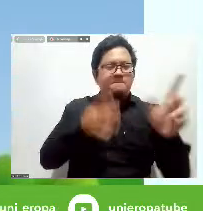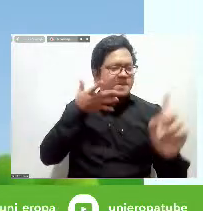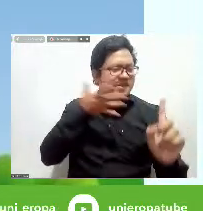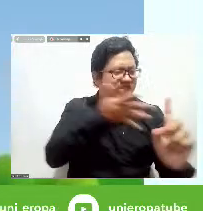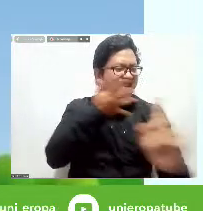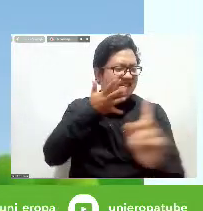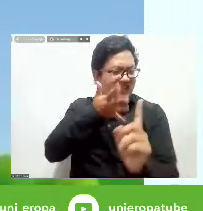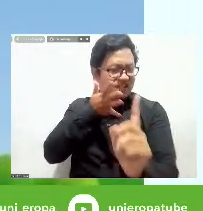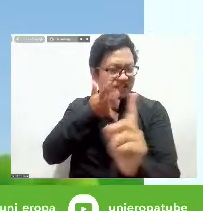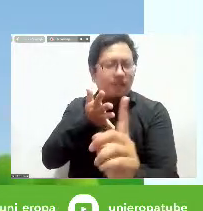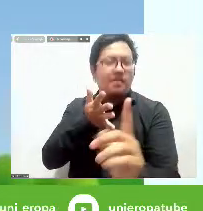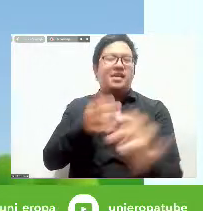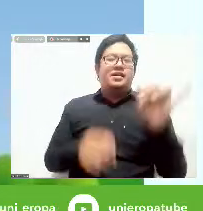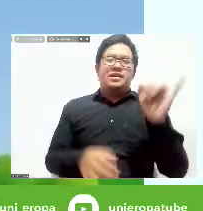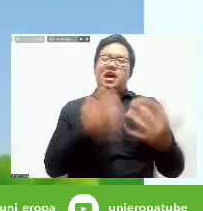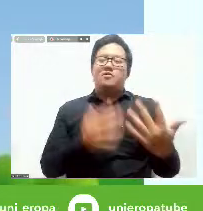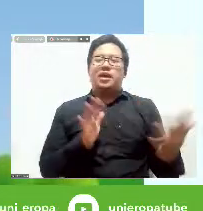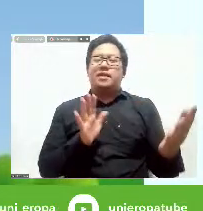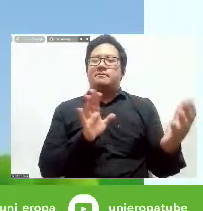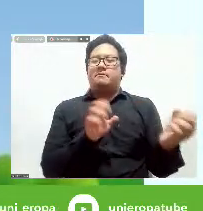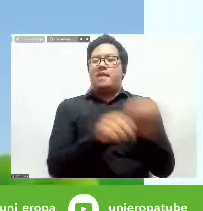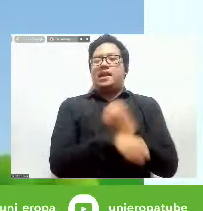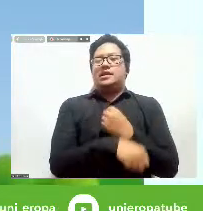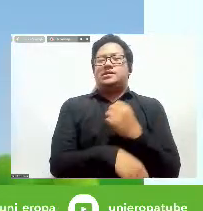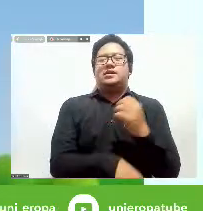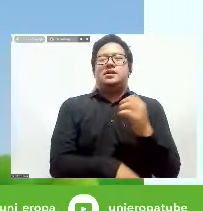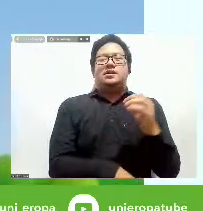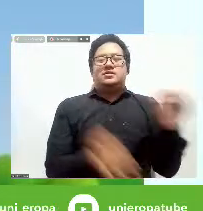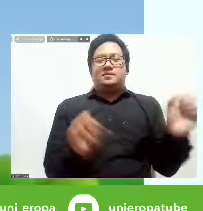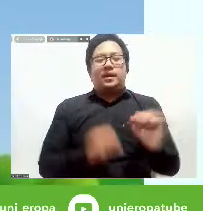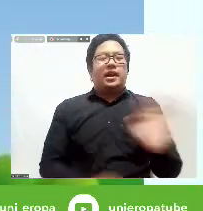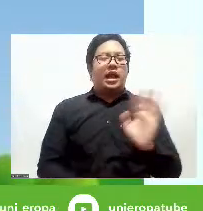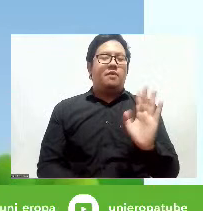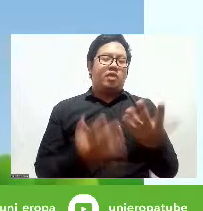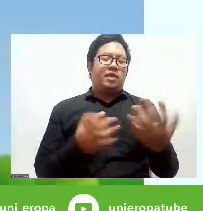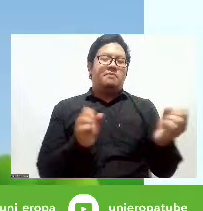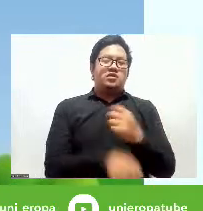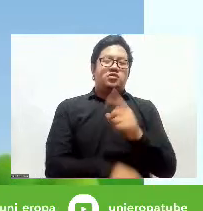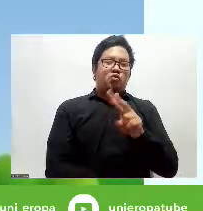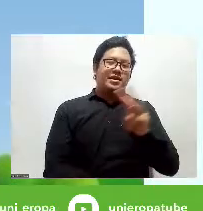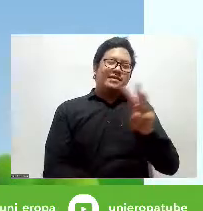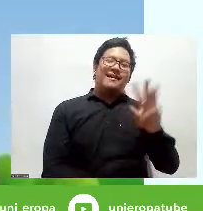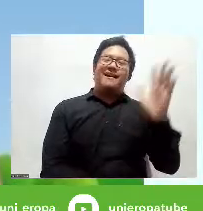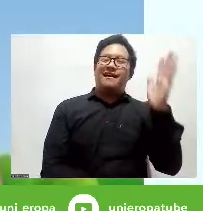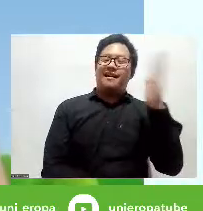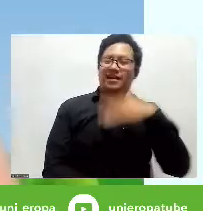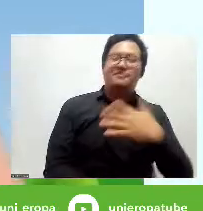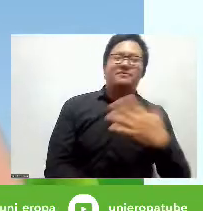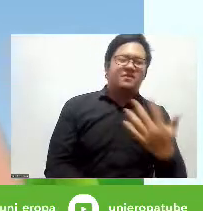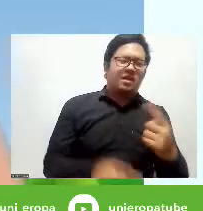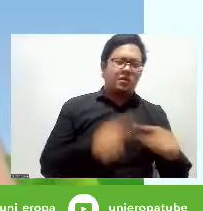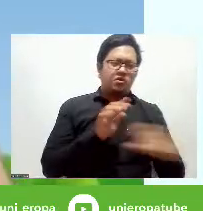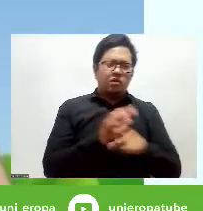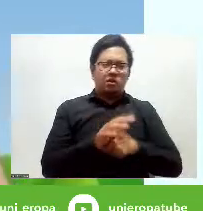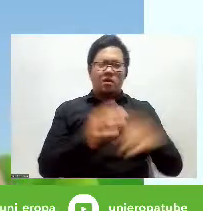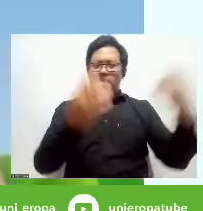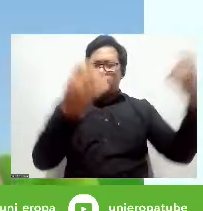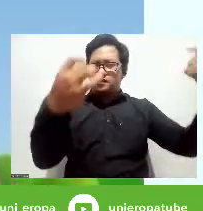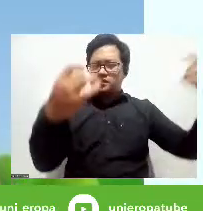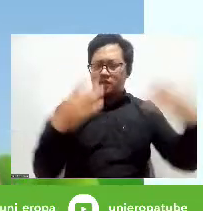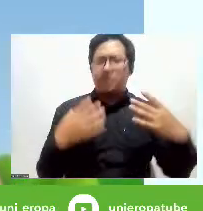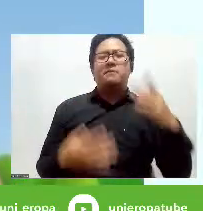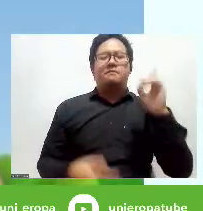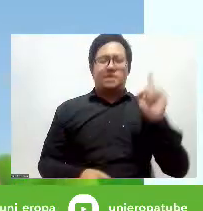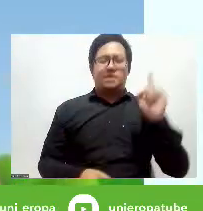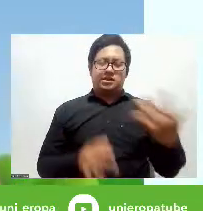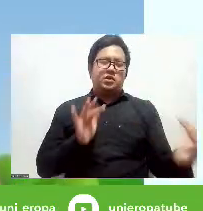langsung dibalas gua 3 hari tapi nanti pastinya kalau memang itu rejekimu pasti akan dihubungin balik kok gitu